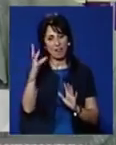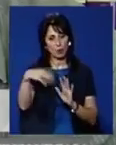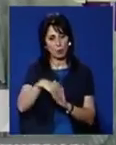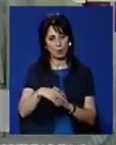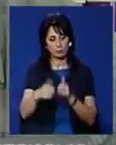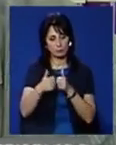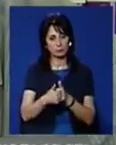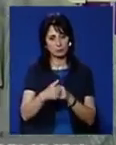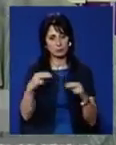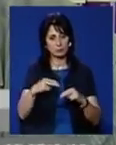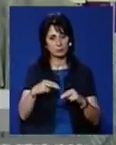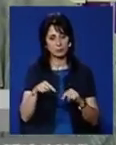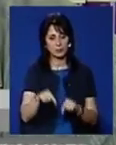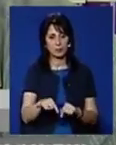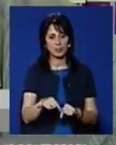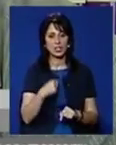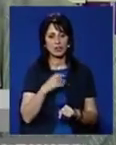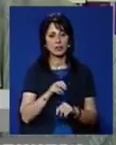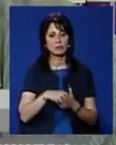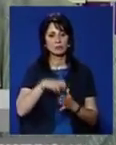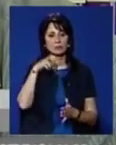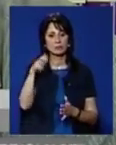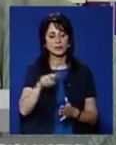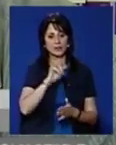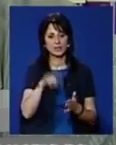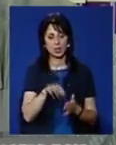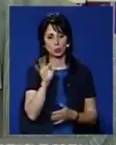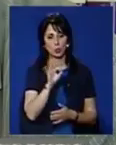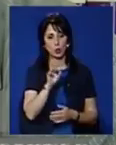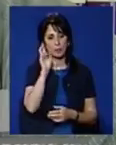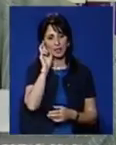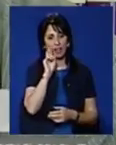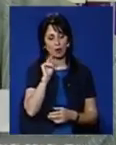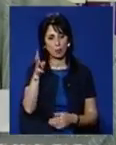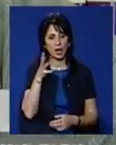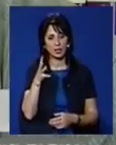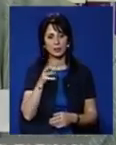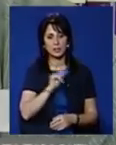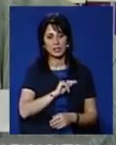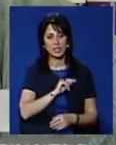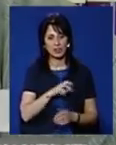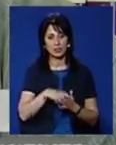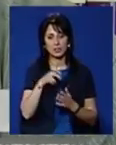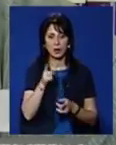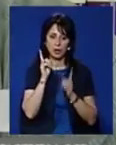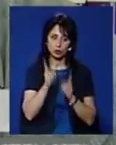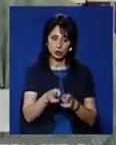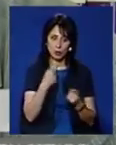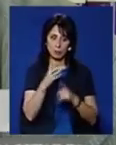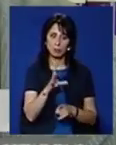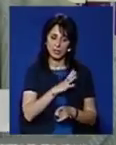რა და ჩვენ გაგზავნილი გვაქვს ამ საკითხთან დაკავშირებით თავრობის ადმინისტრაციაში წერილი, რომ რეალურად არის თუ